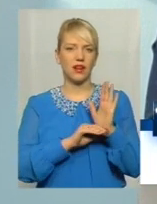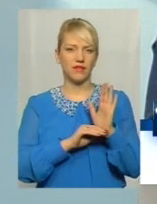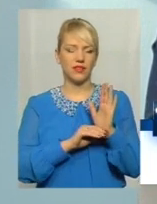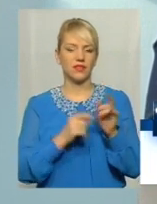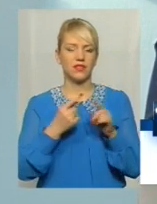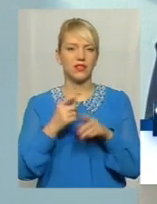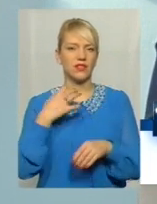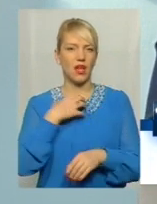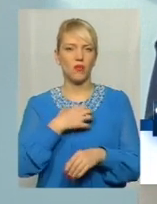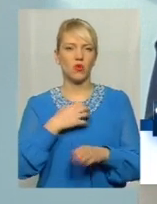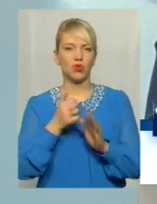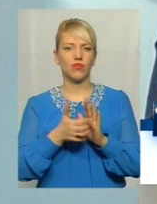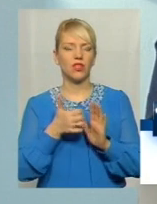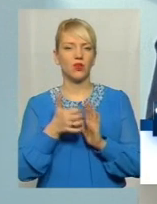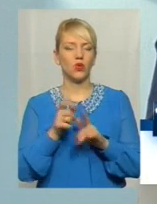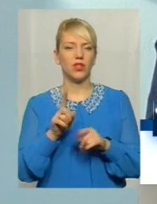який на сьогоднішній день є.